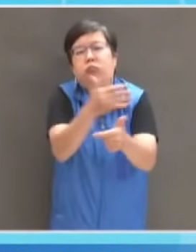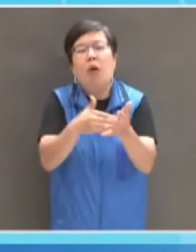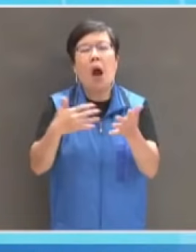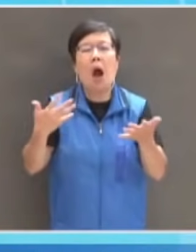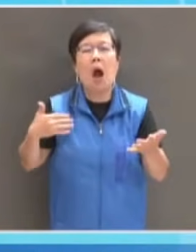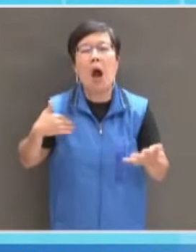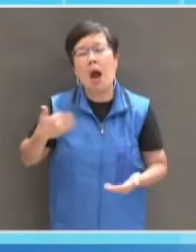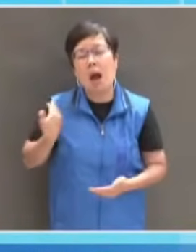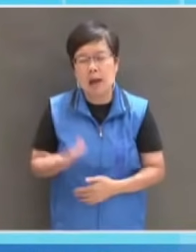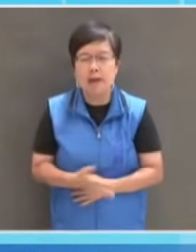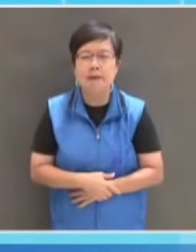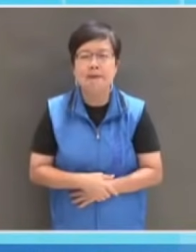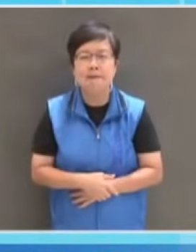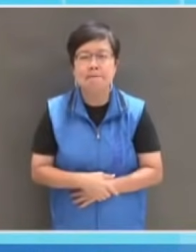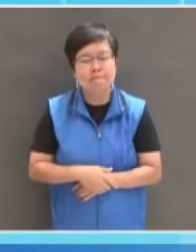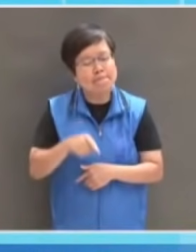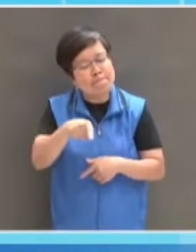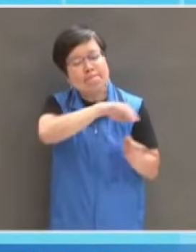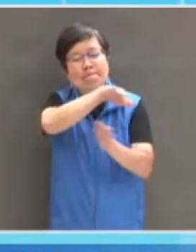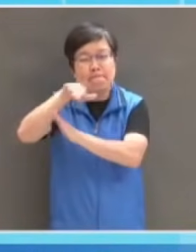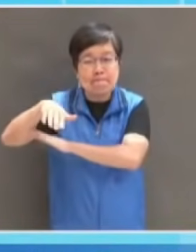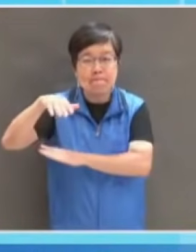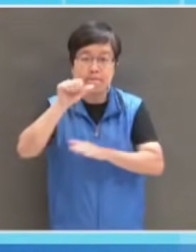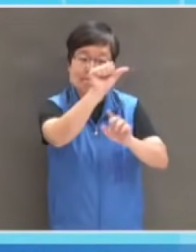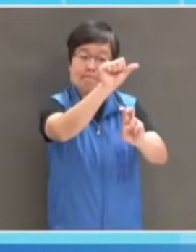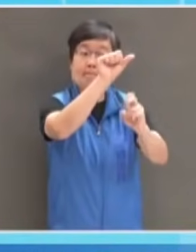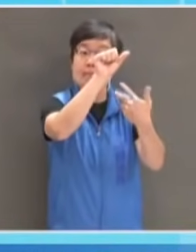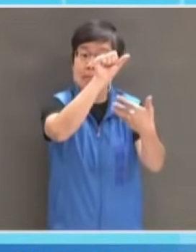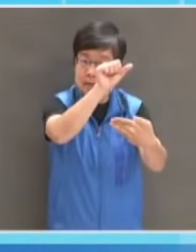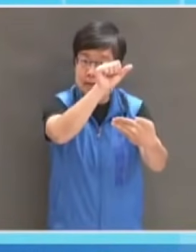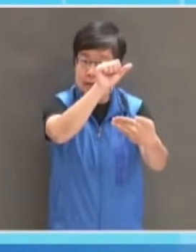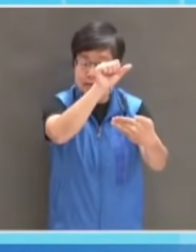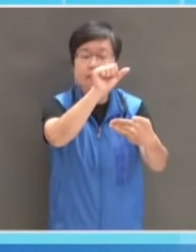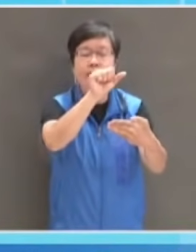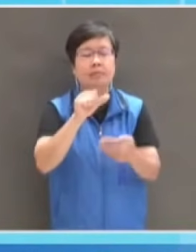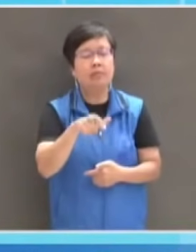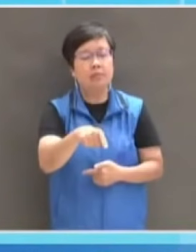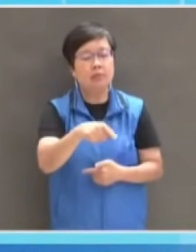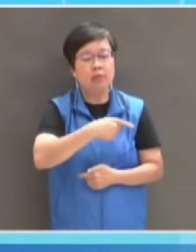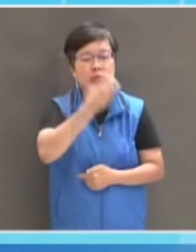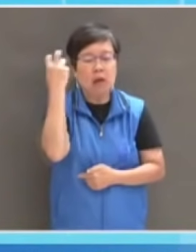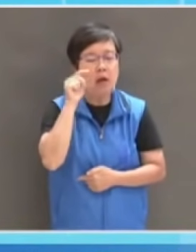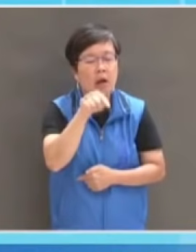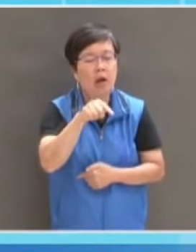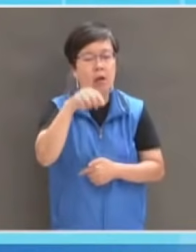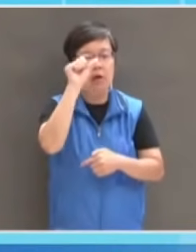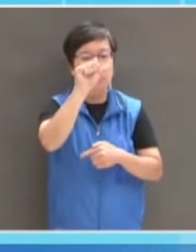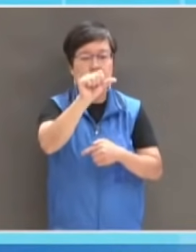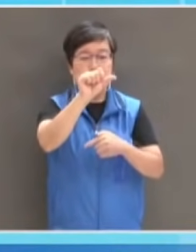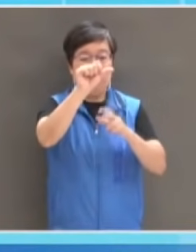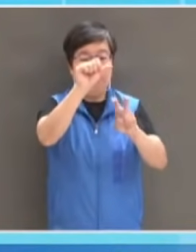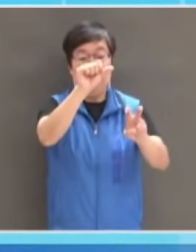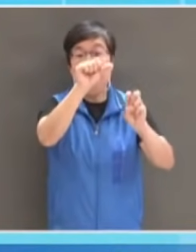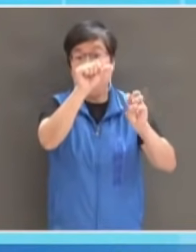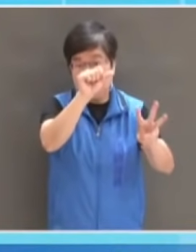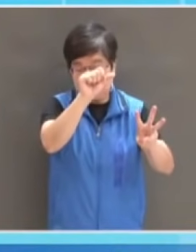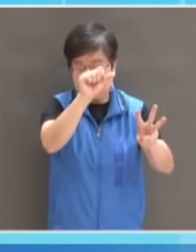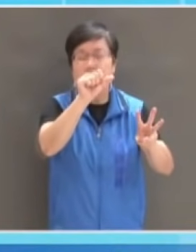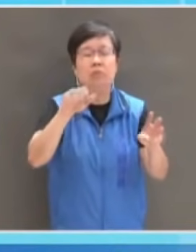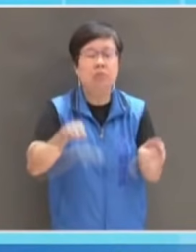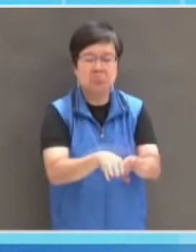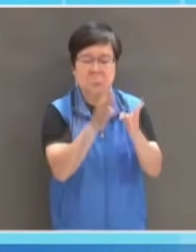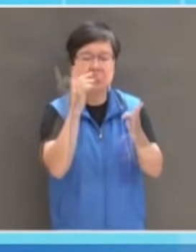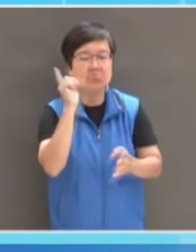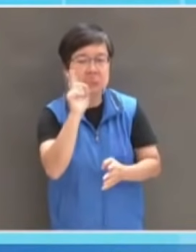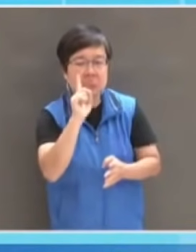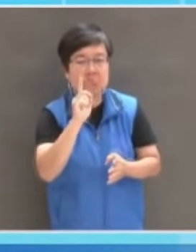了。除了这个以外，我们看到五月二十九号蔓延出来以后，我们从五月二十三号我们就开始采